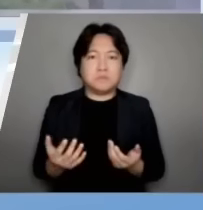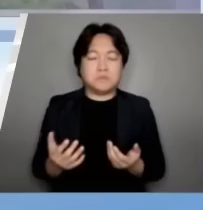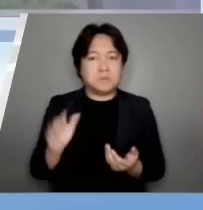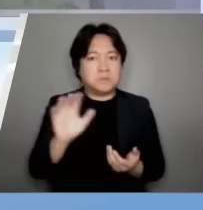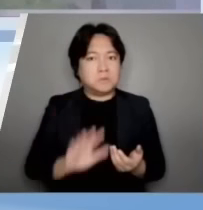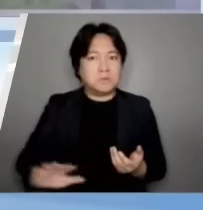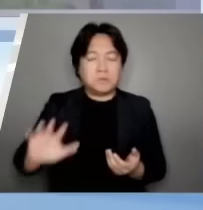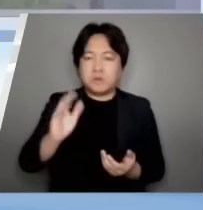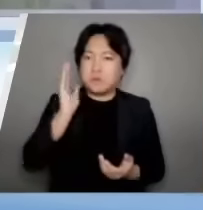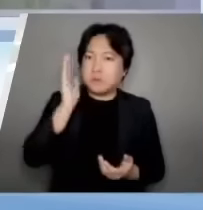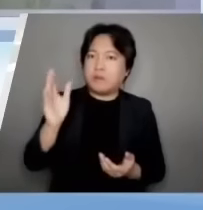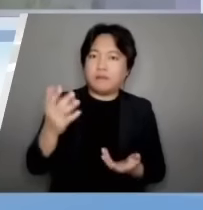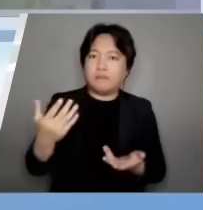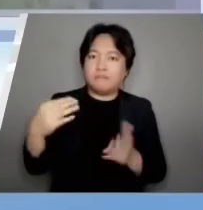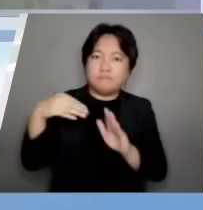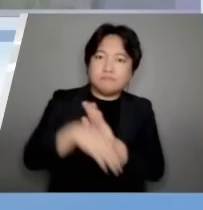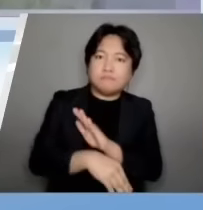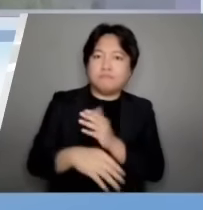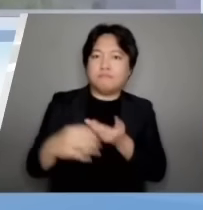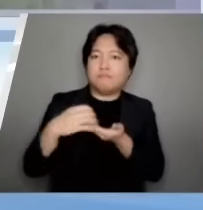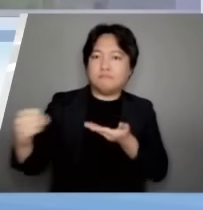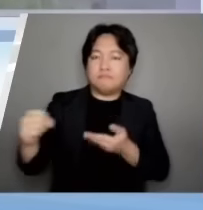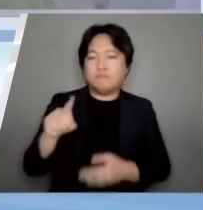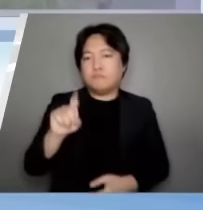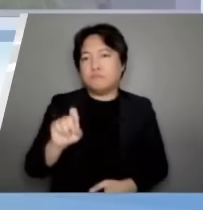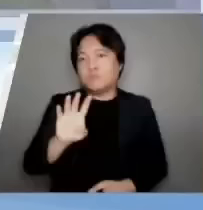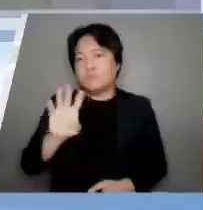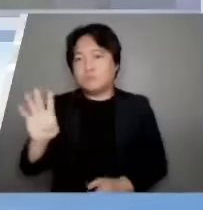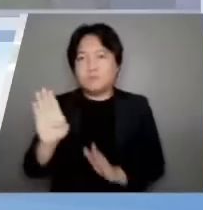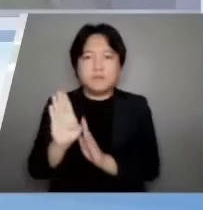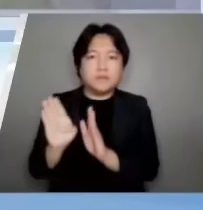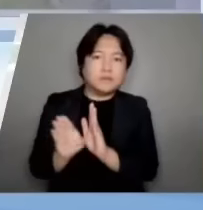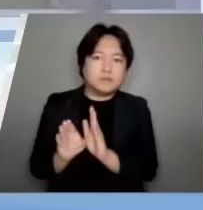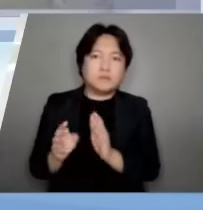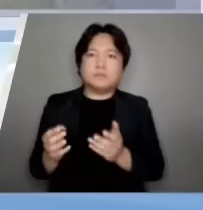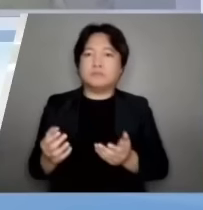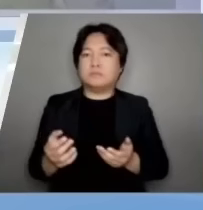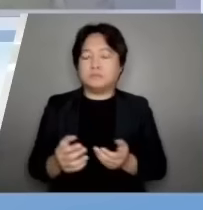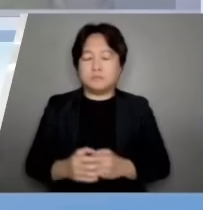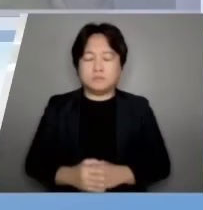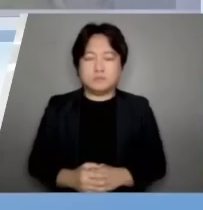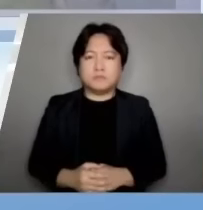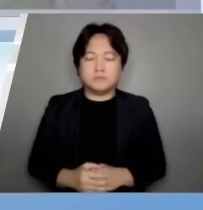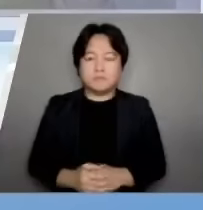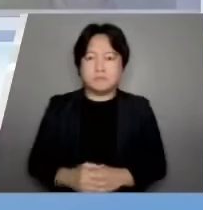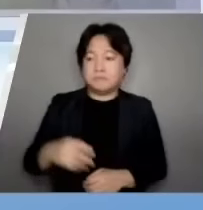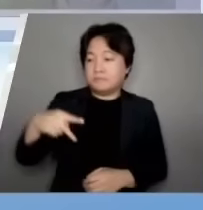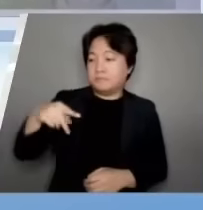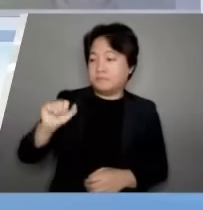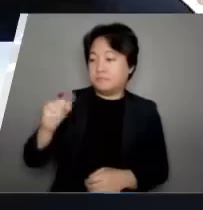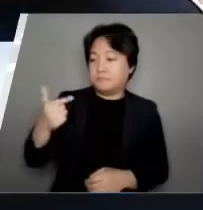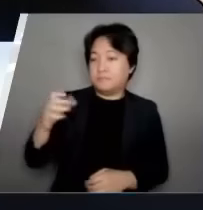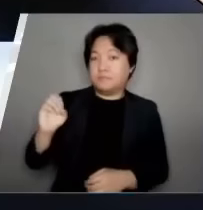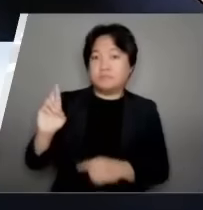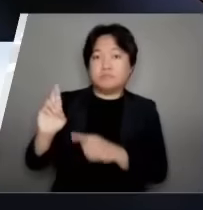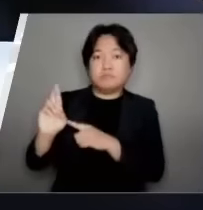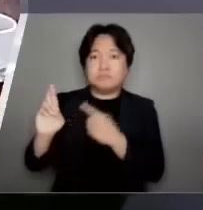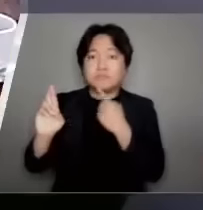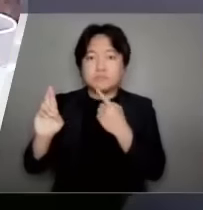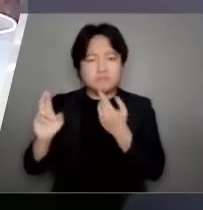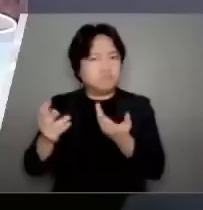or 0.8% of GDP in real terms. Ang PAGCOR naman, pabor na i-regulate ang online